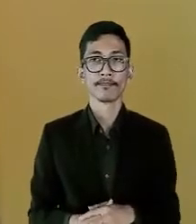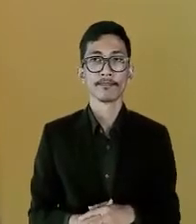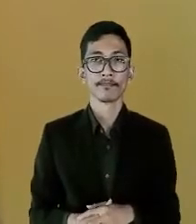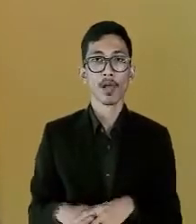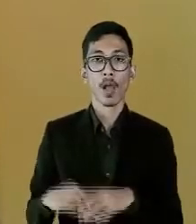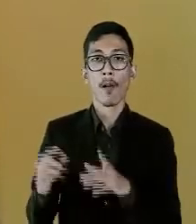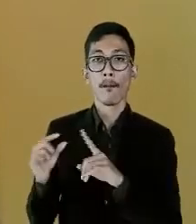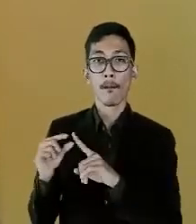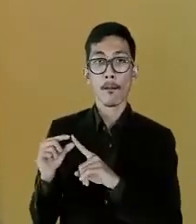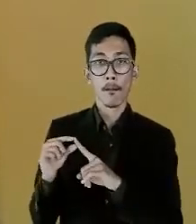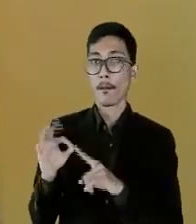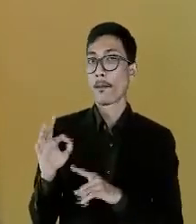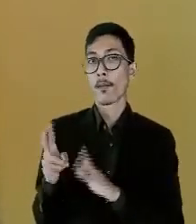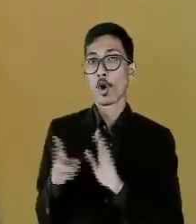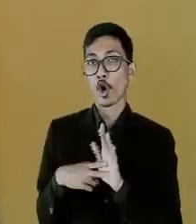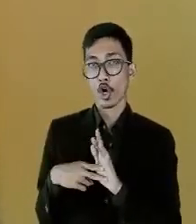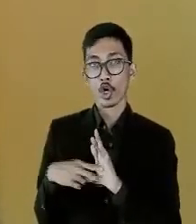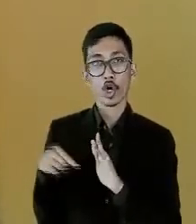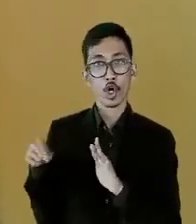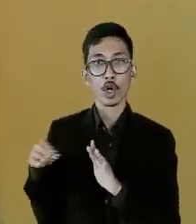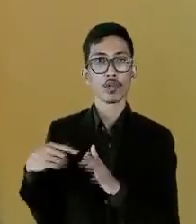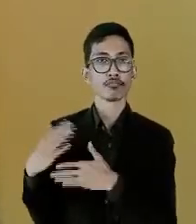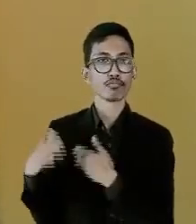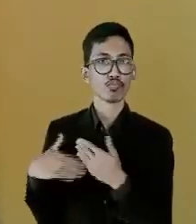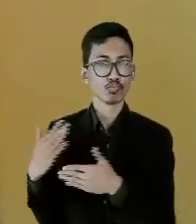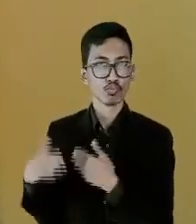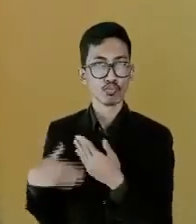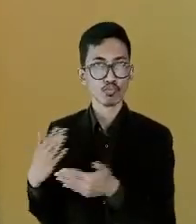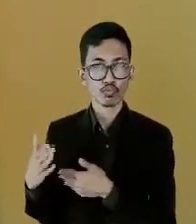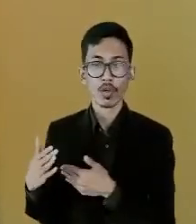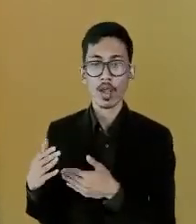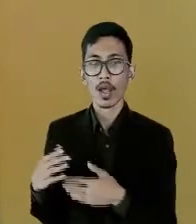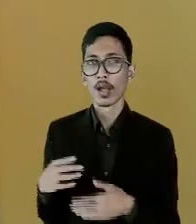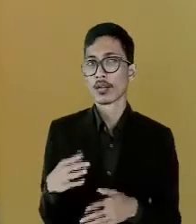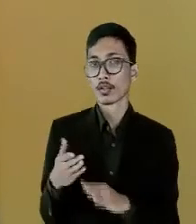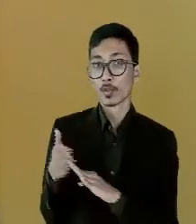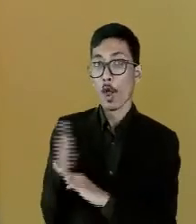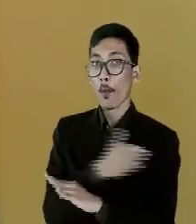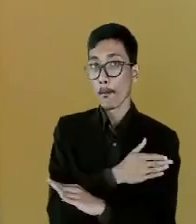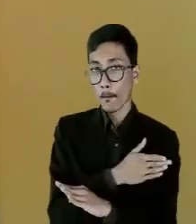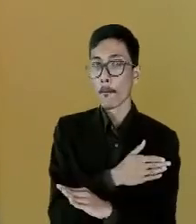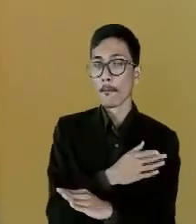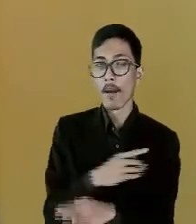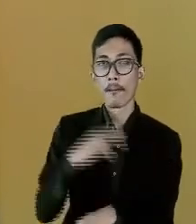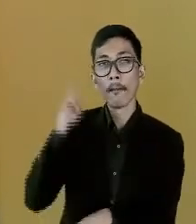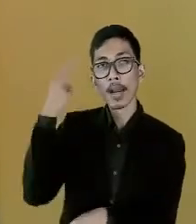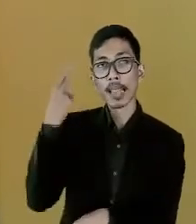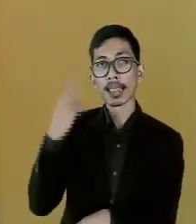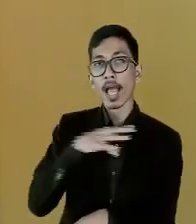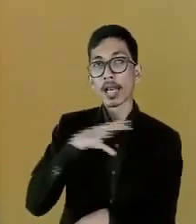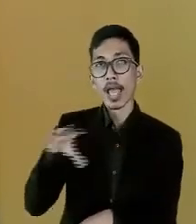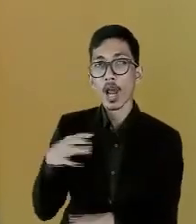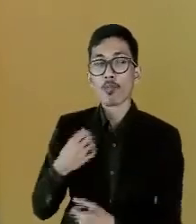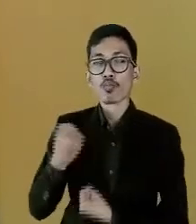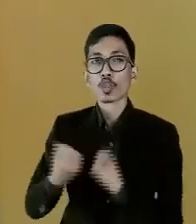PON berlangsung, sebelum berlangsung, kami pemerintah daerah sudah melakukan upaya-upaya